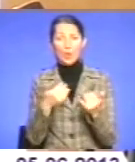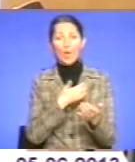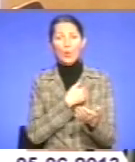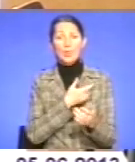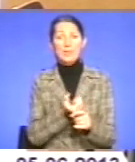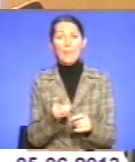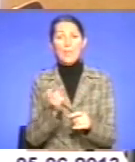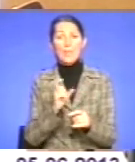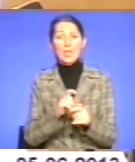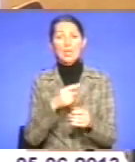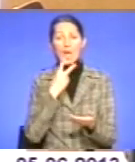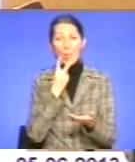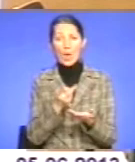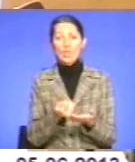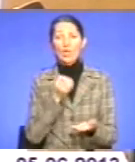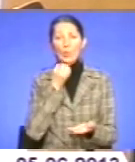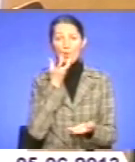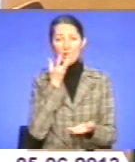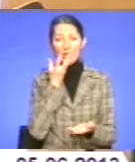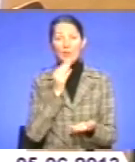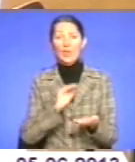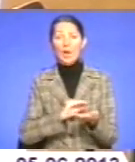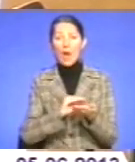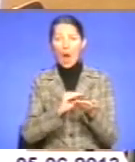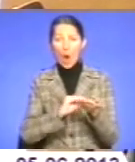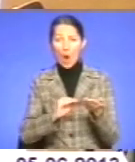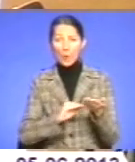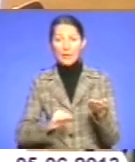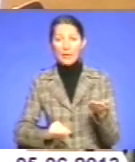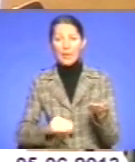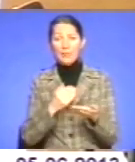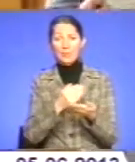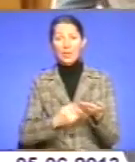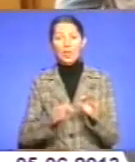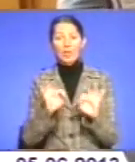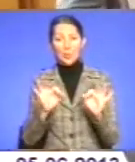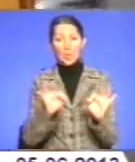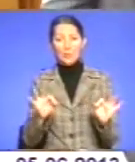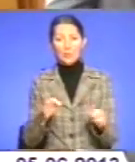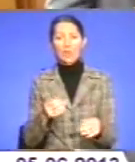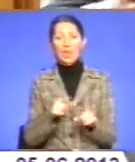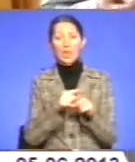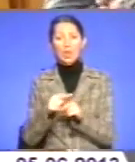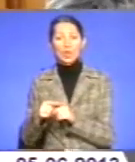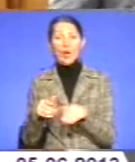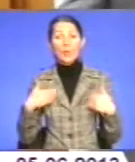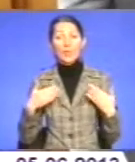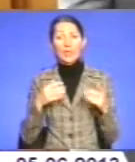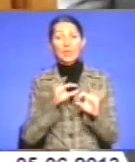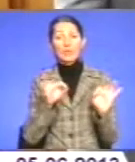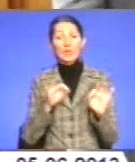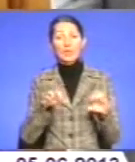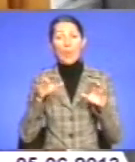більше бачити позитивних рубрик, позитивних різних інформацій. Слова привітань висловив міський голова